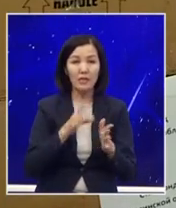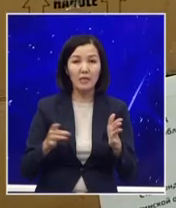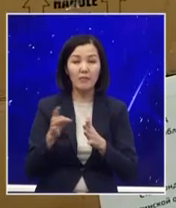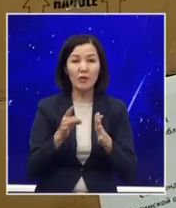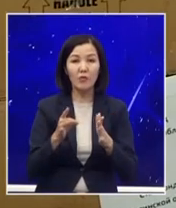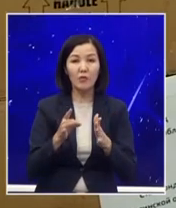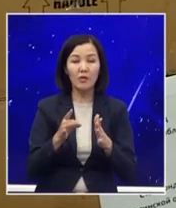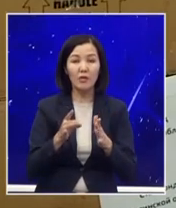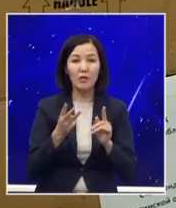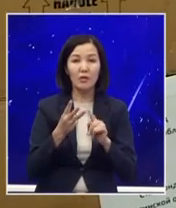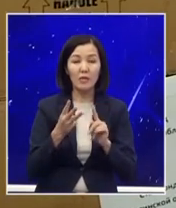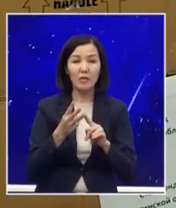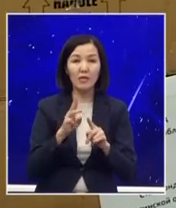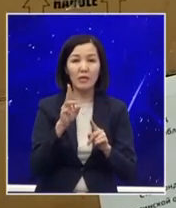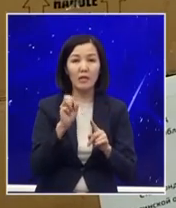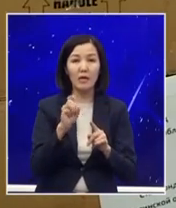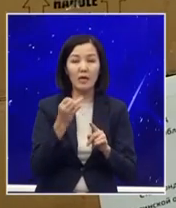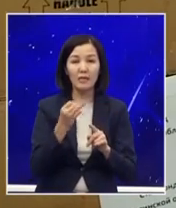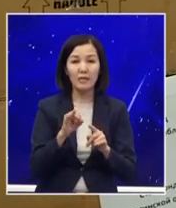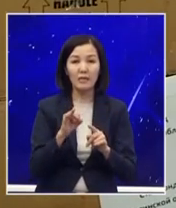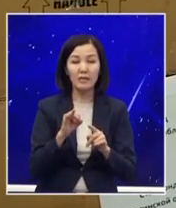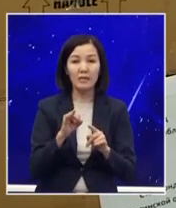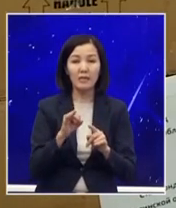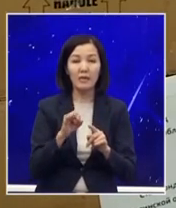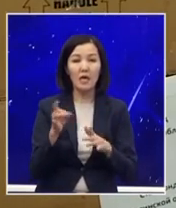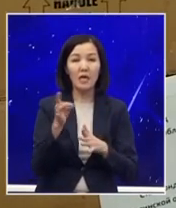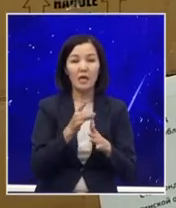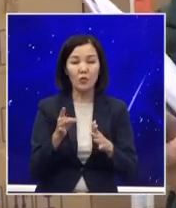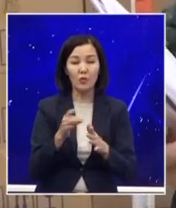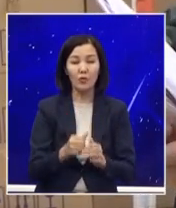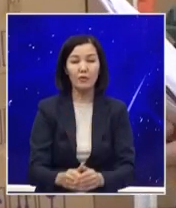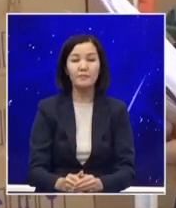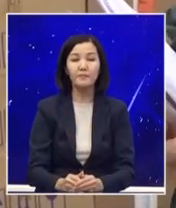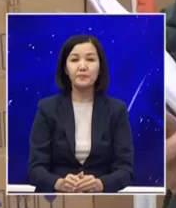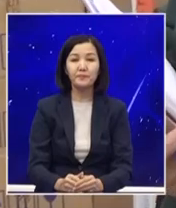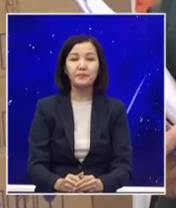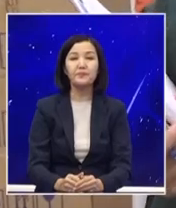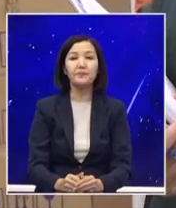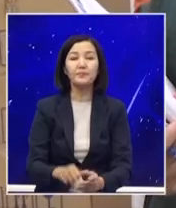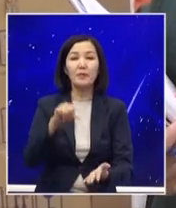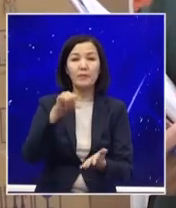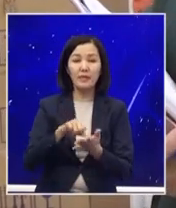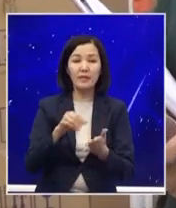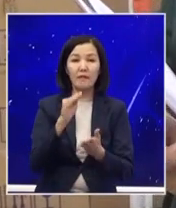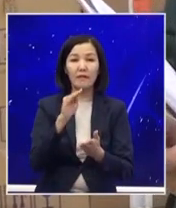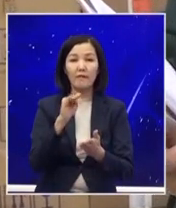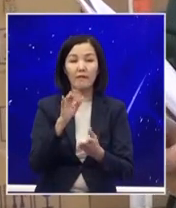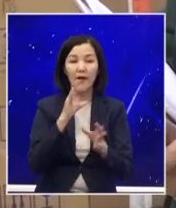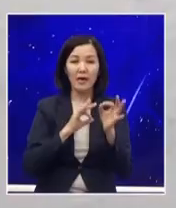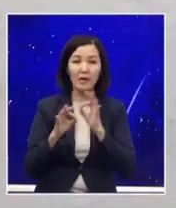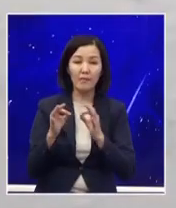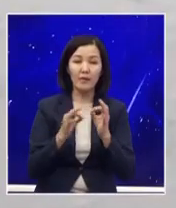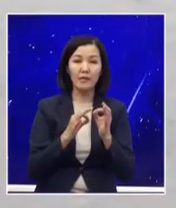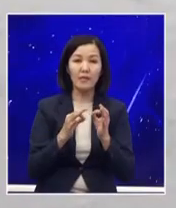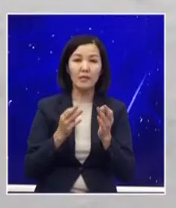город Исык, третий в Карасайском районе, сельский округ Коксай. Как сообщают представители фарминдустрии, спрос на